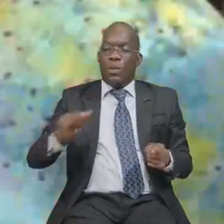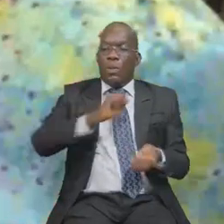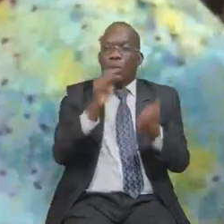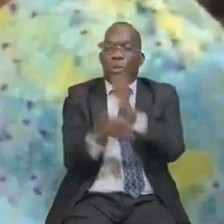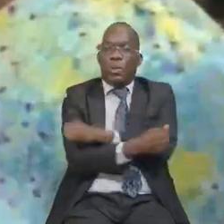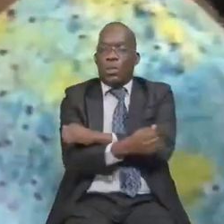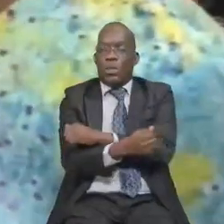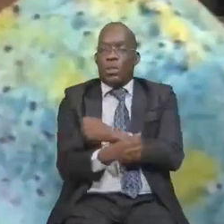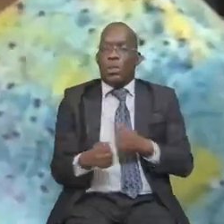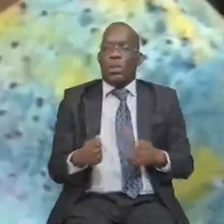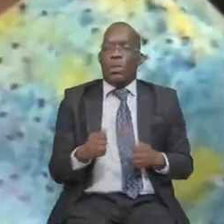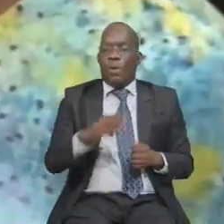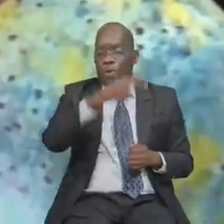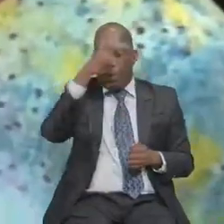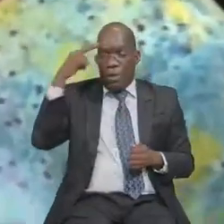Confie-toi